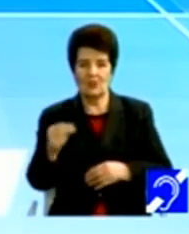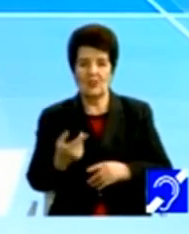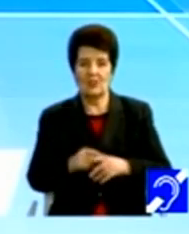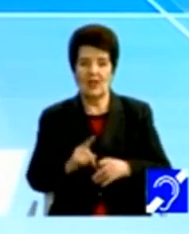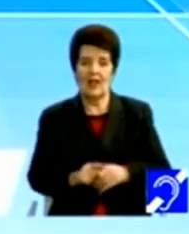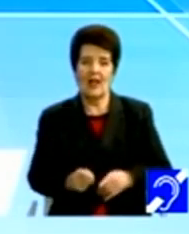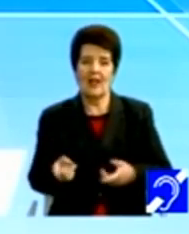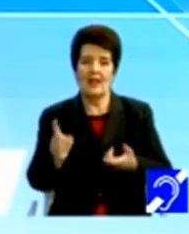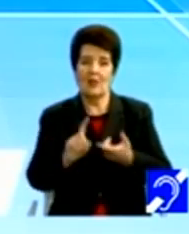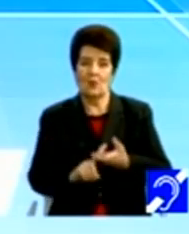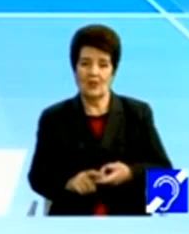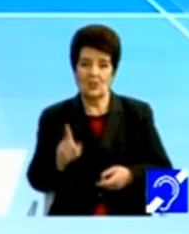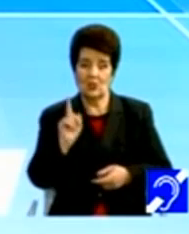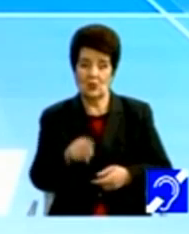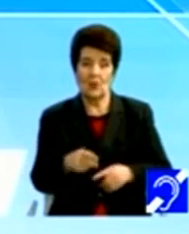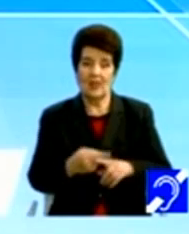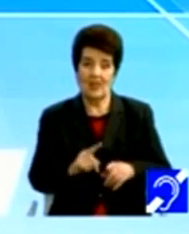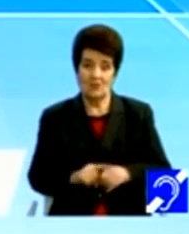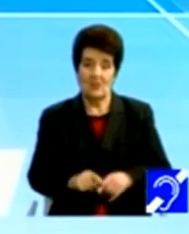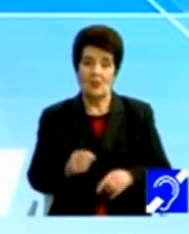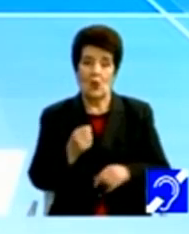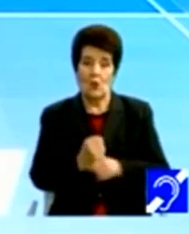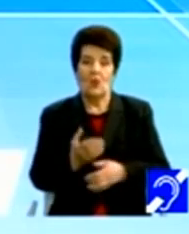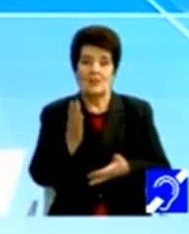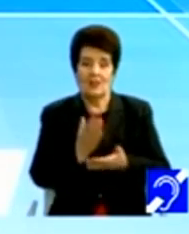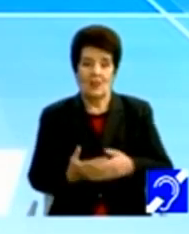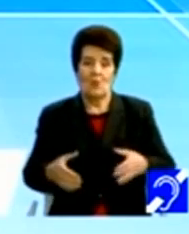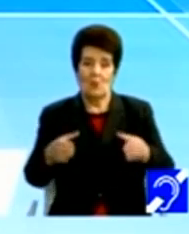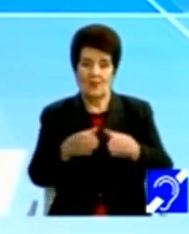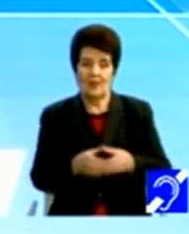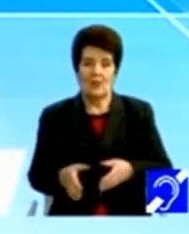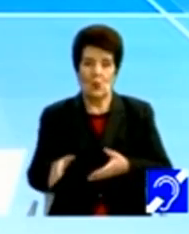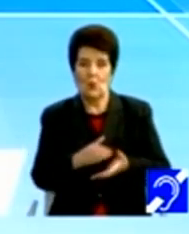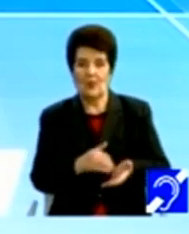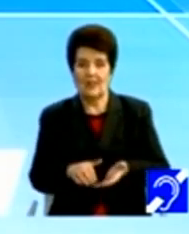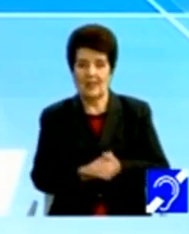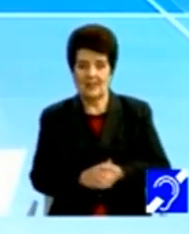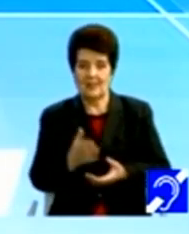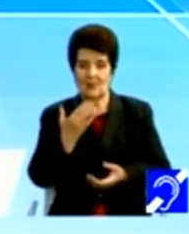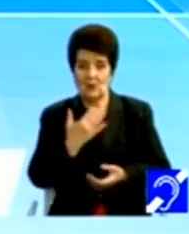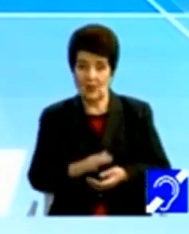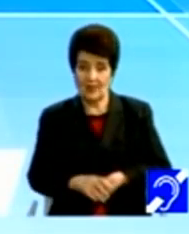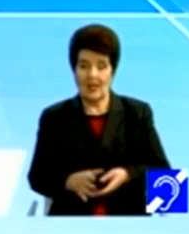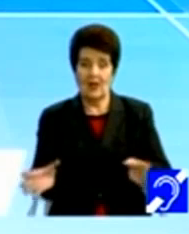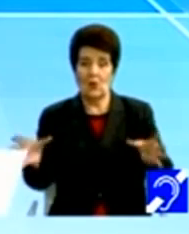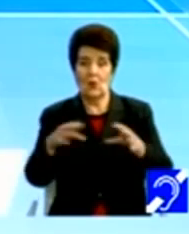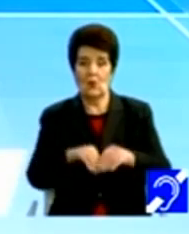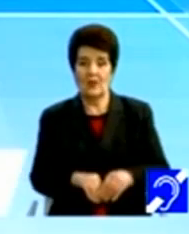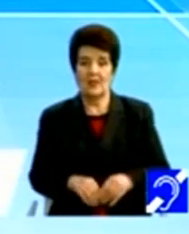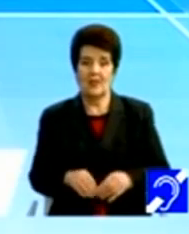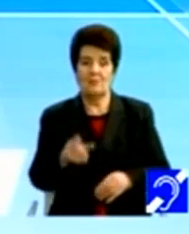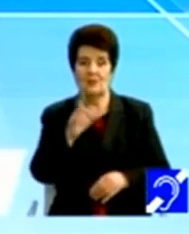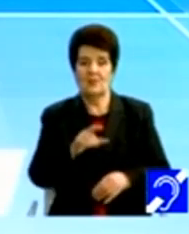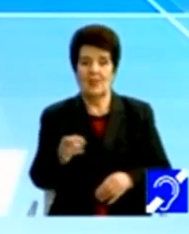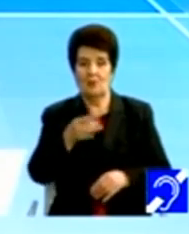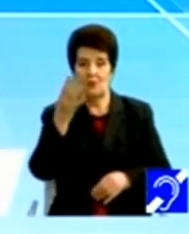unește înseamnă tocmai acest lucru. Suntem un partid al unității naționale, unim cetățenii Republicii Moldova în